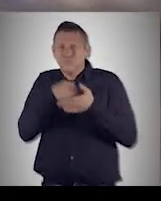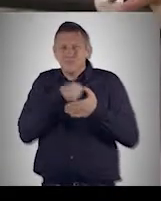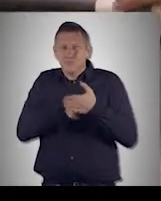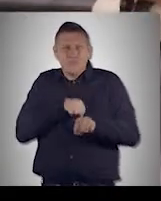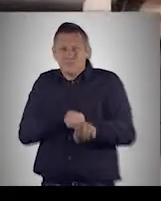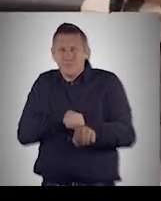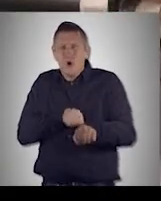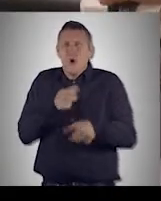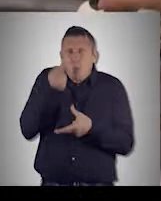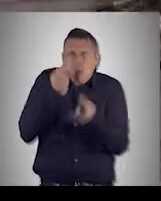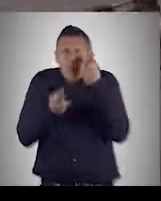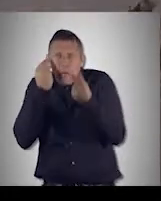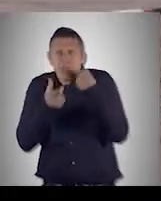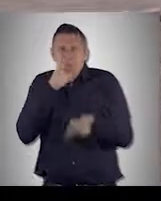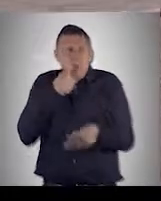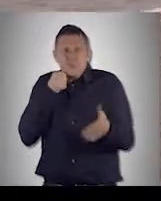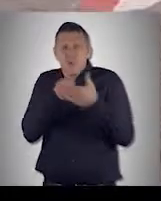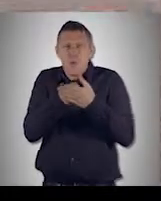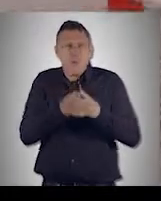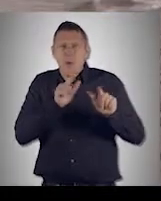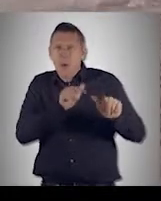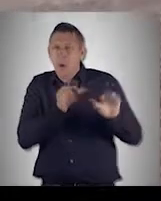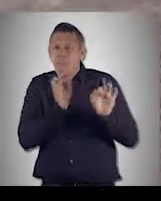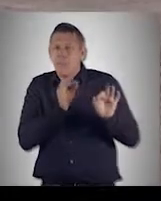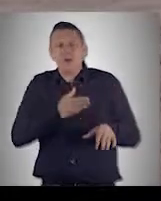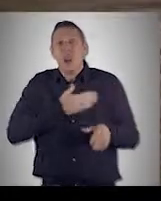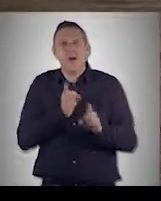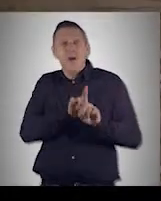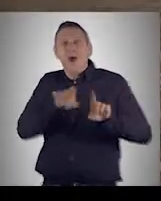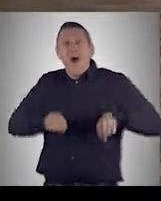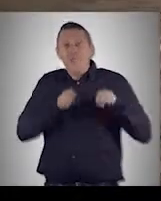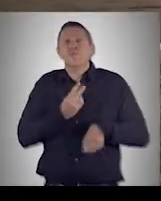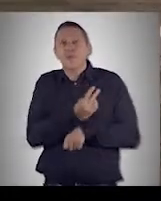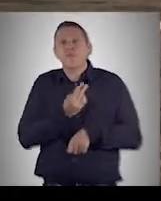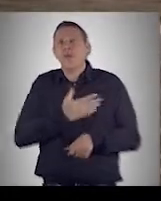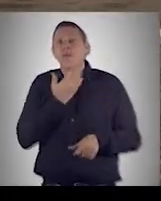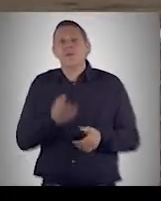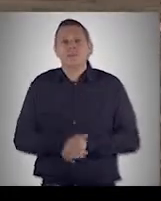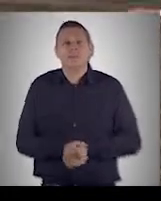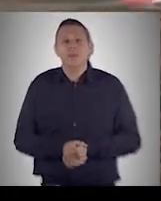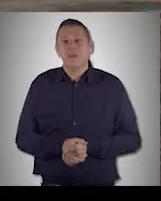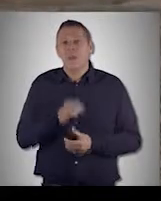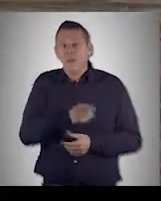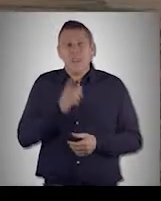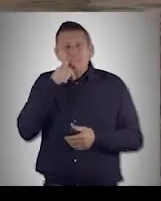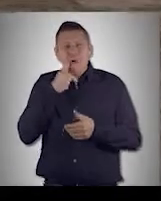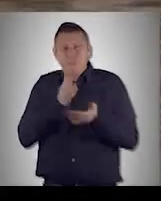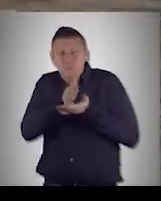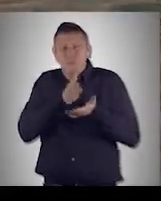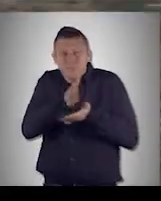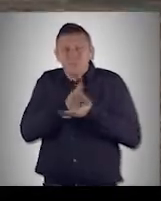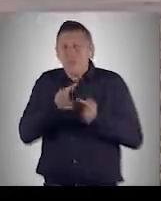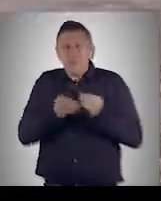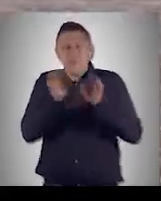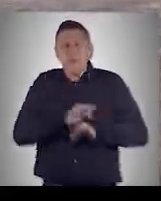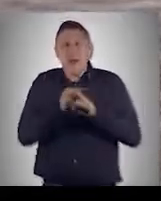essayer de comprendre jusqu'au bout. C'est pour ça que j'aime bien ramer avec lui. Se dépasser ne lui pose aucune difficulté. Théo se voit